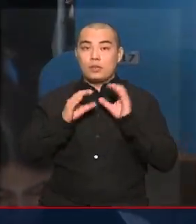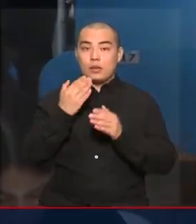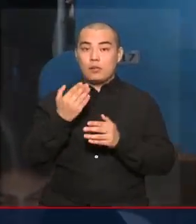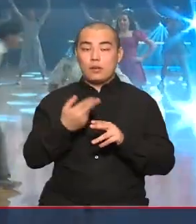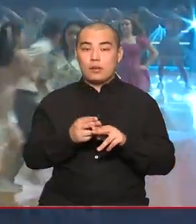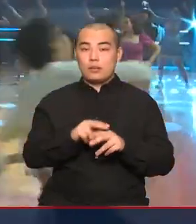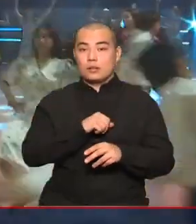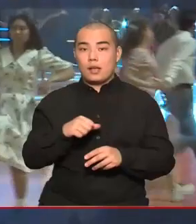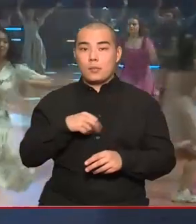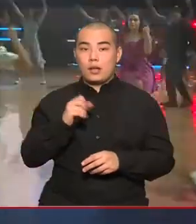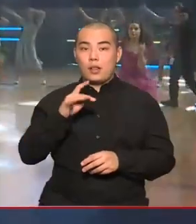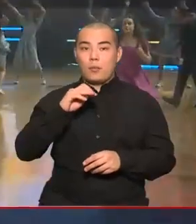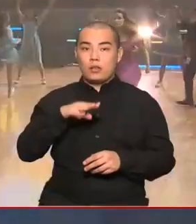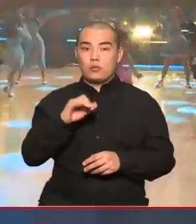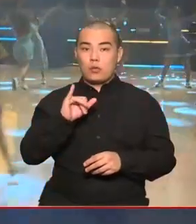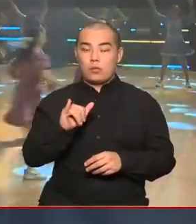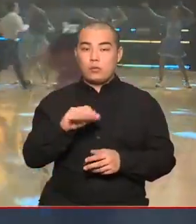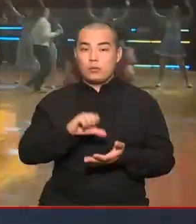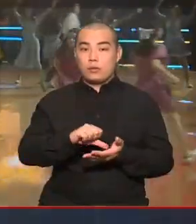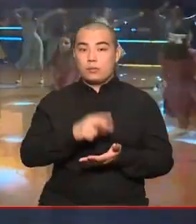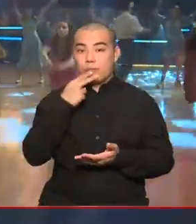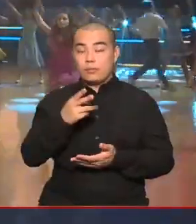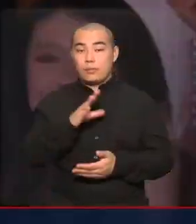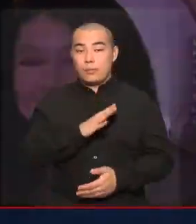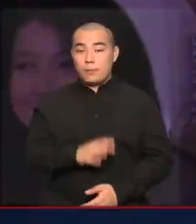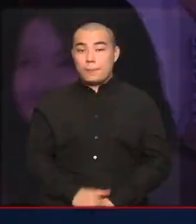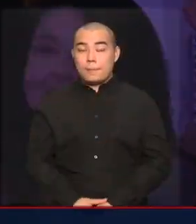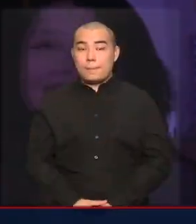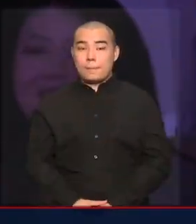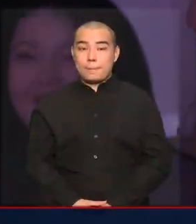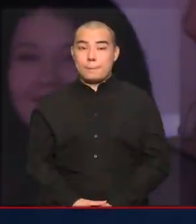түлектері де келіп, ғаламат шоудың куәсі болды.